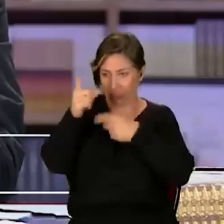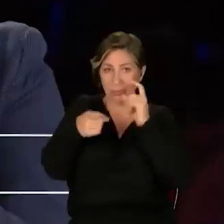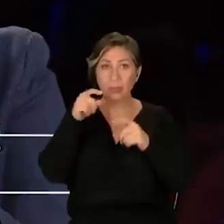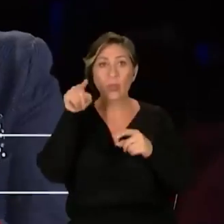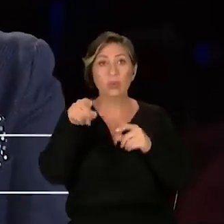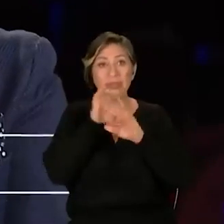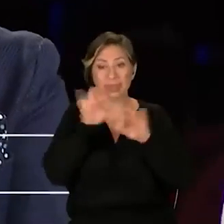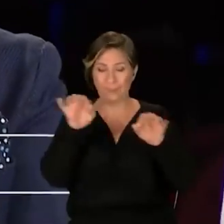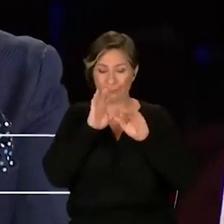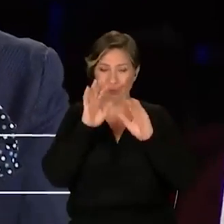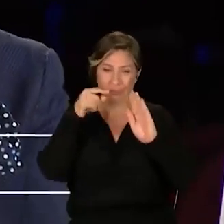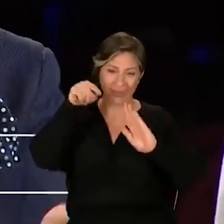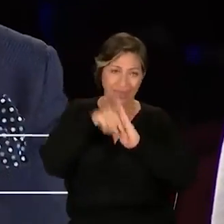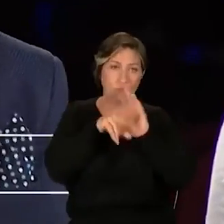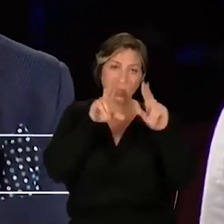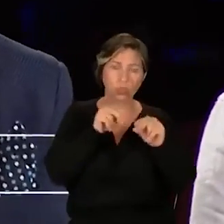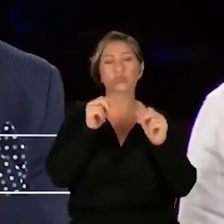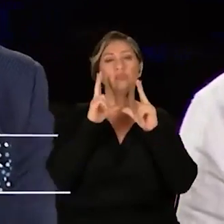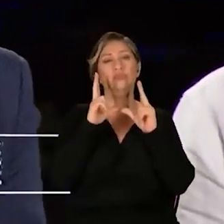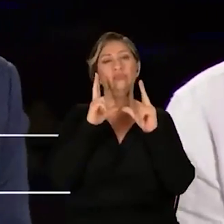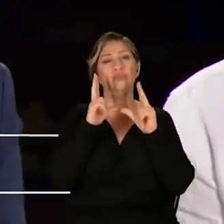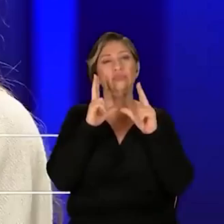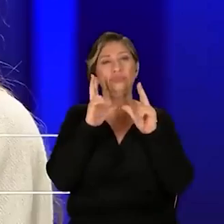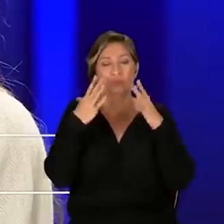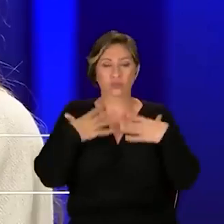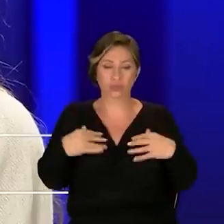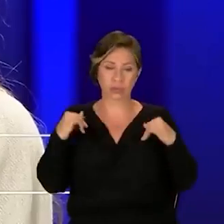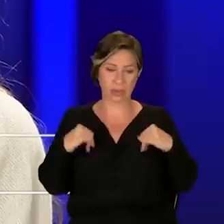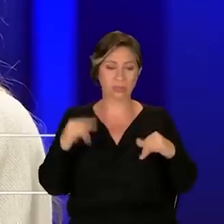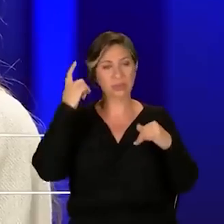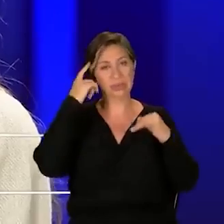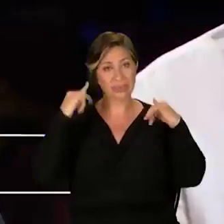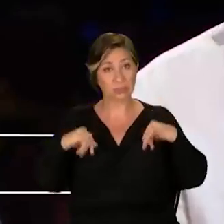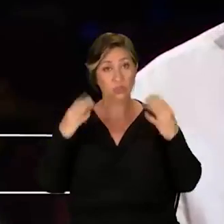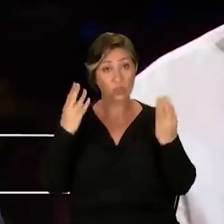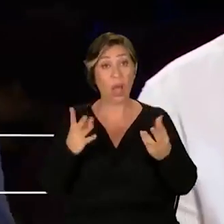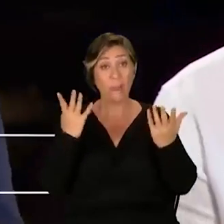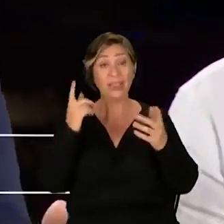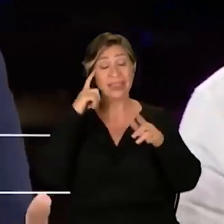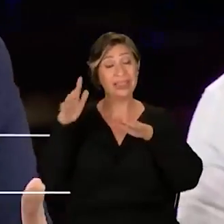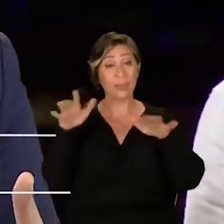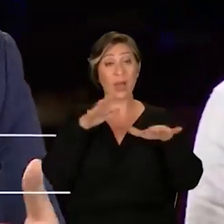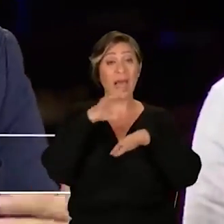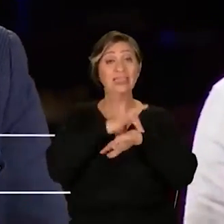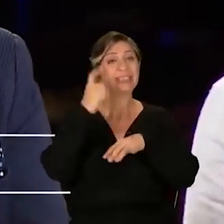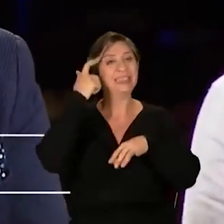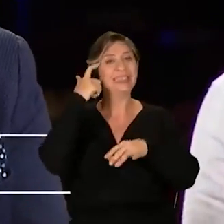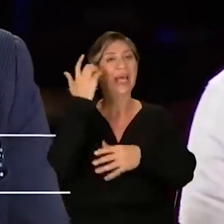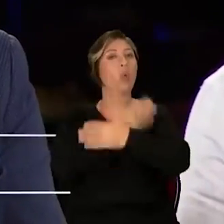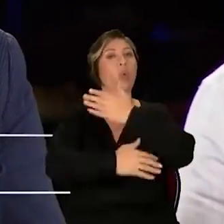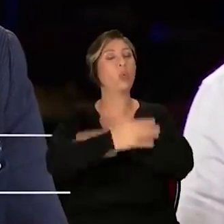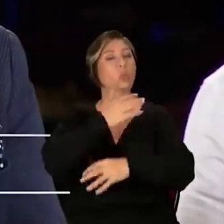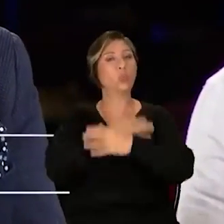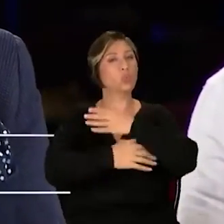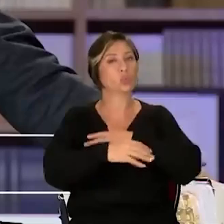tamamen non-REM uykusuna dönüyor ve ondan sonra uyanıyorsunuz. Vücudunuz da dinlenmiş oluyor, zihniniz de. Depresyon hastasındaki o zihinsel